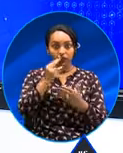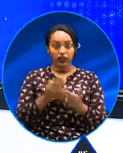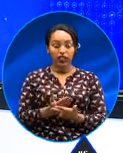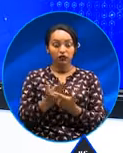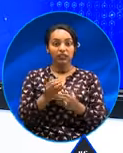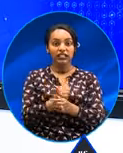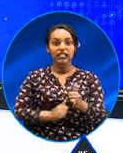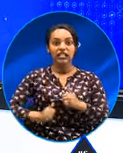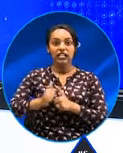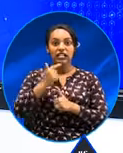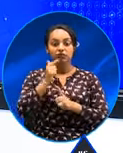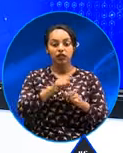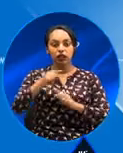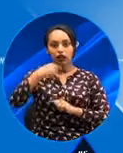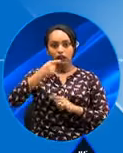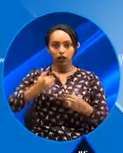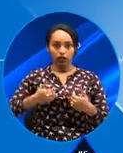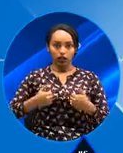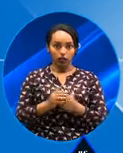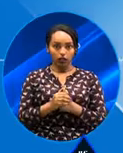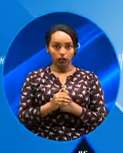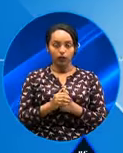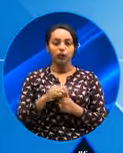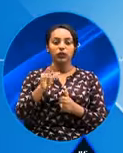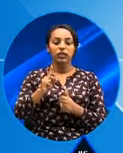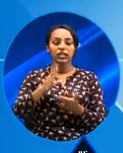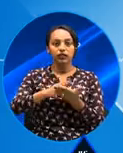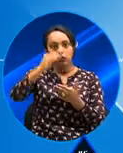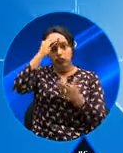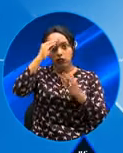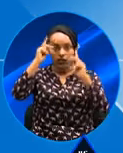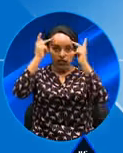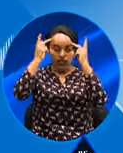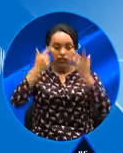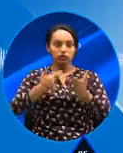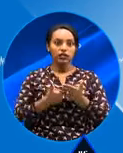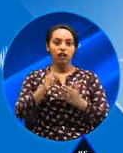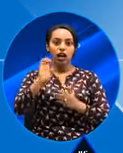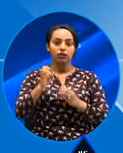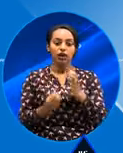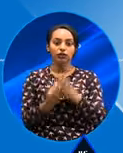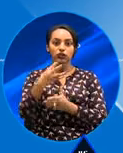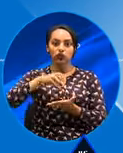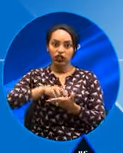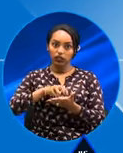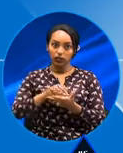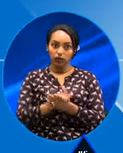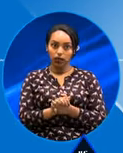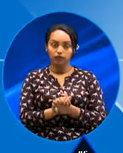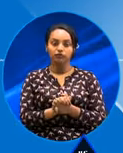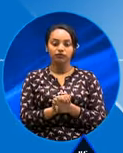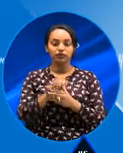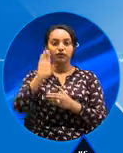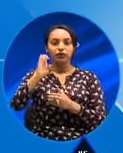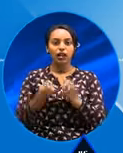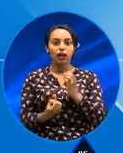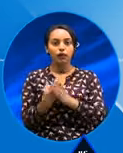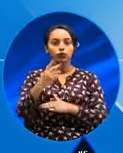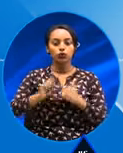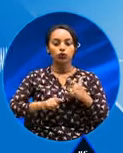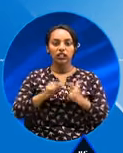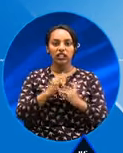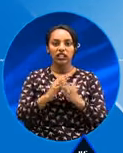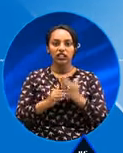መልካም። እንግዲህ ቀደም ሲል እንደተናገርከው የትምህርት ሚኒስቴር በዚህ በአርባ ምንጭ ከተማ የአርባ ምንጭ